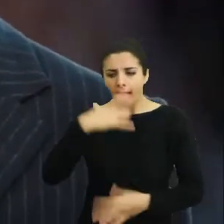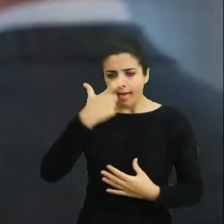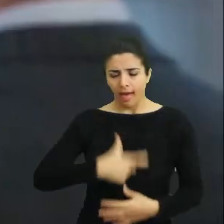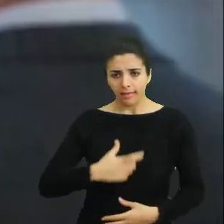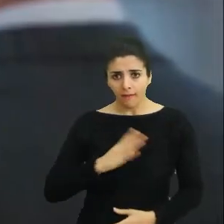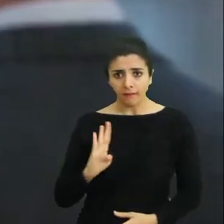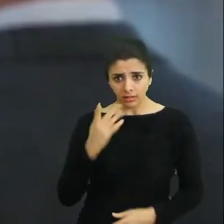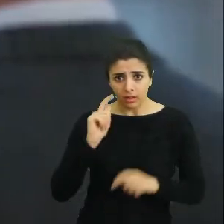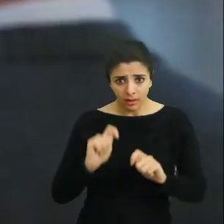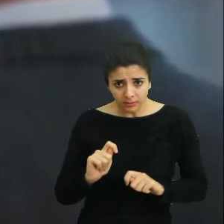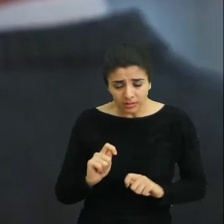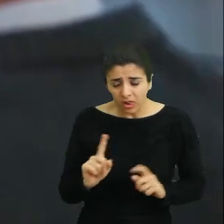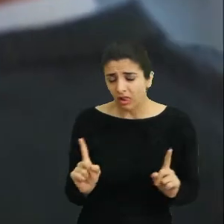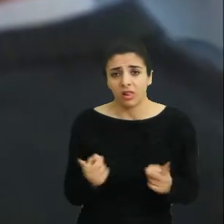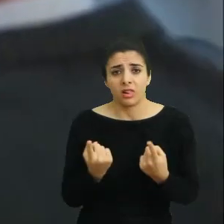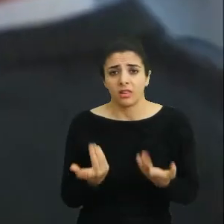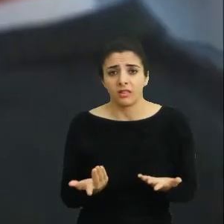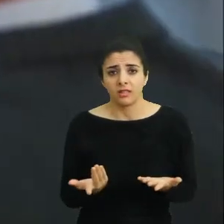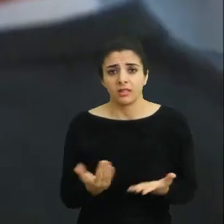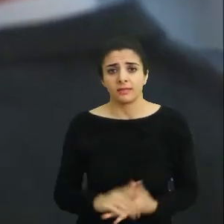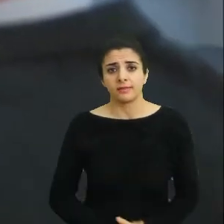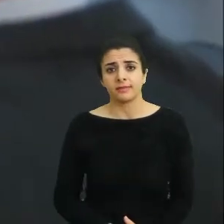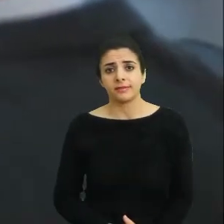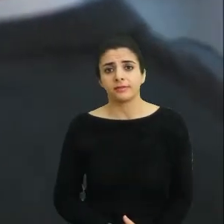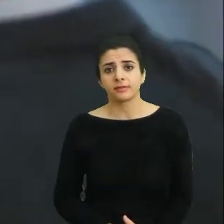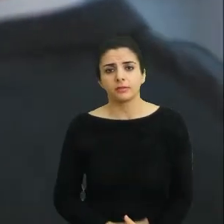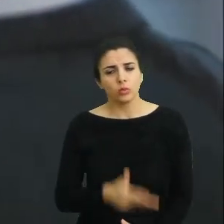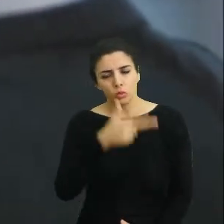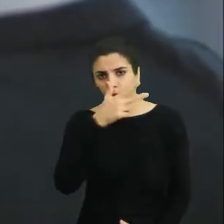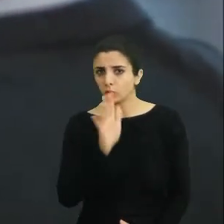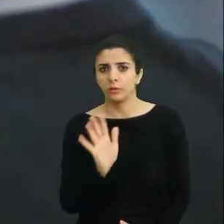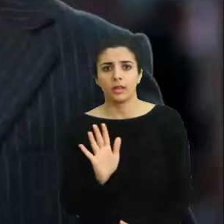geçeceksin? Gözyaşlarını silip omzunu tuttu. Üzülme.